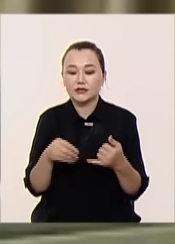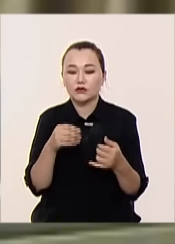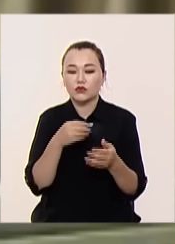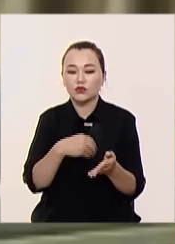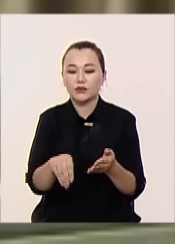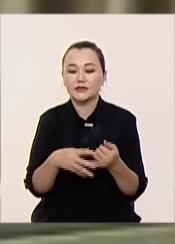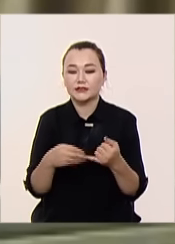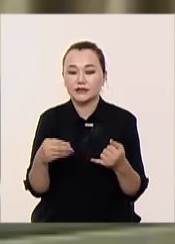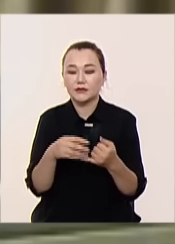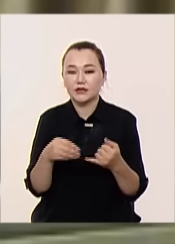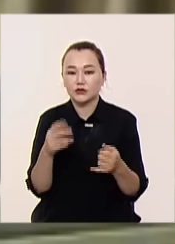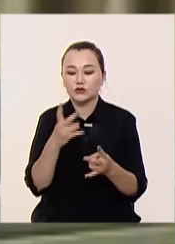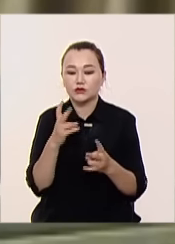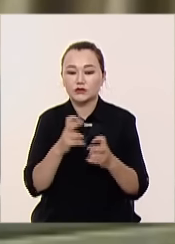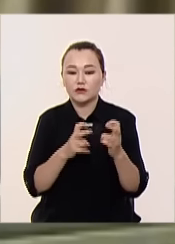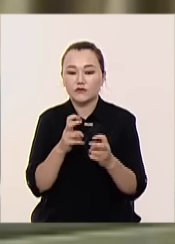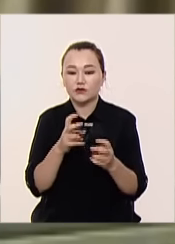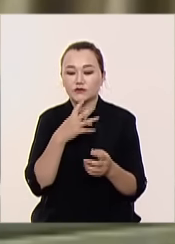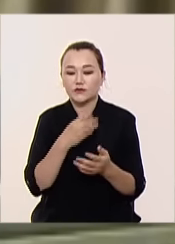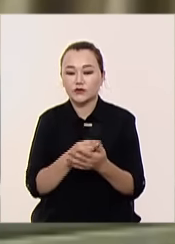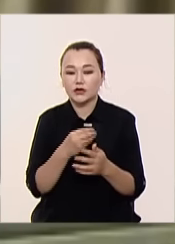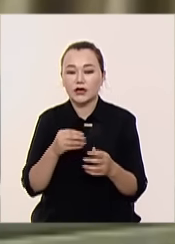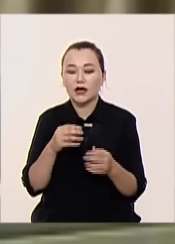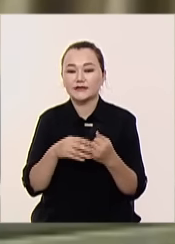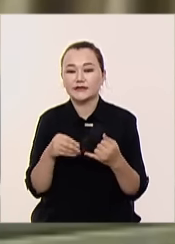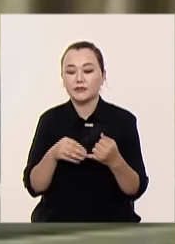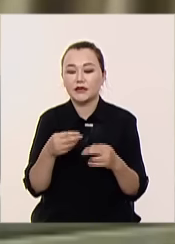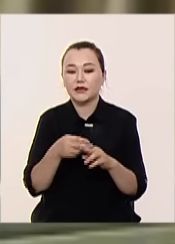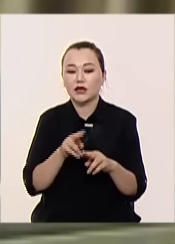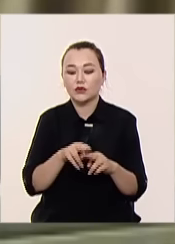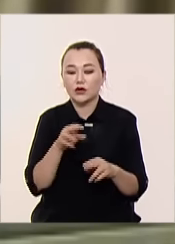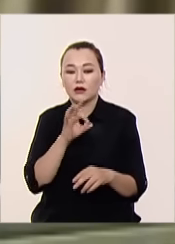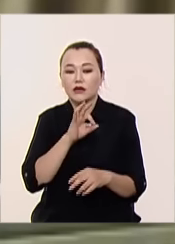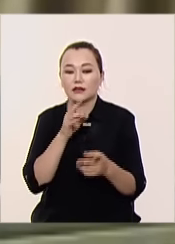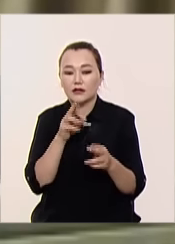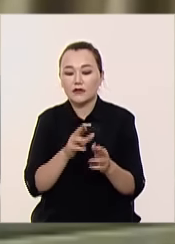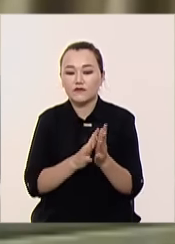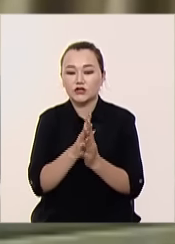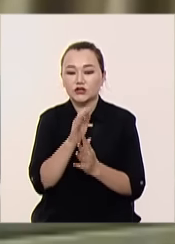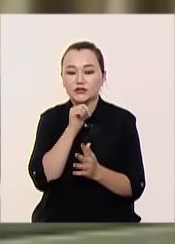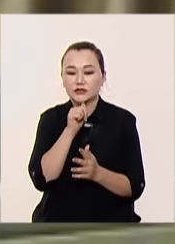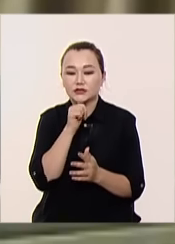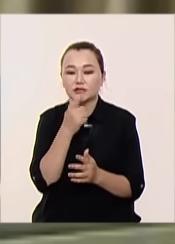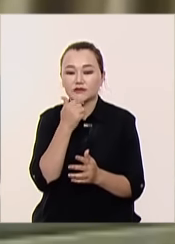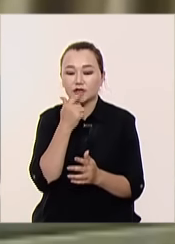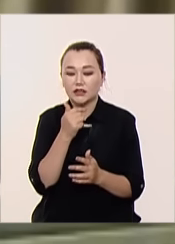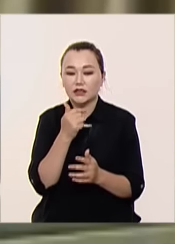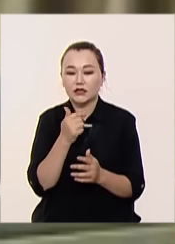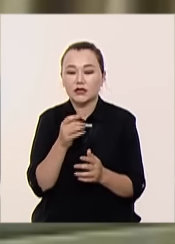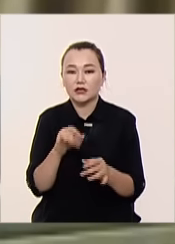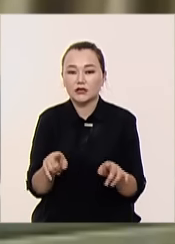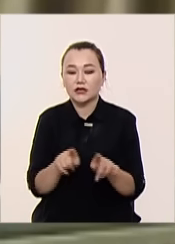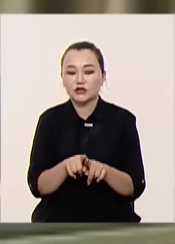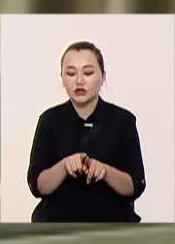земли, прилегающие к заводам, те земли, которые пригодны для выращивания сахарной свеклы. И